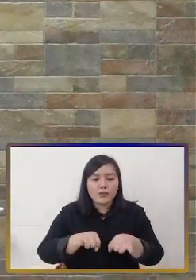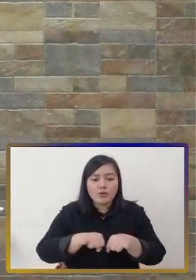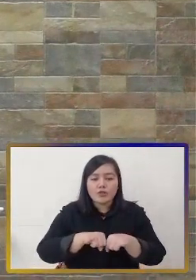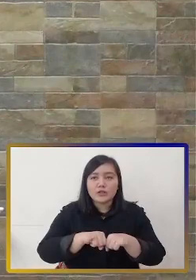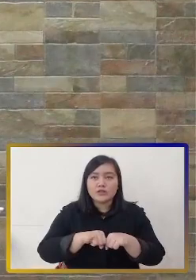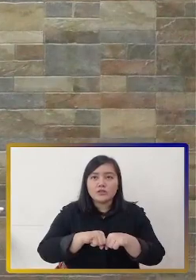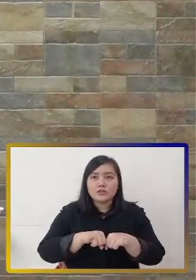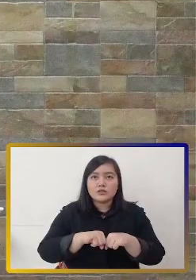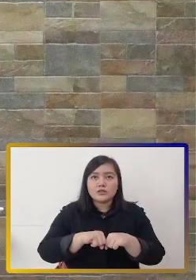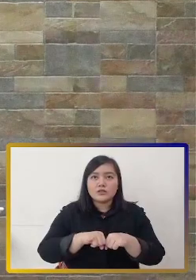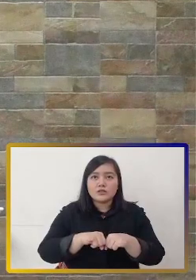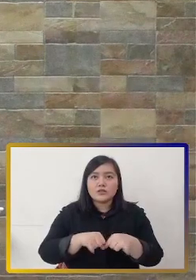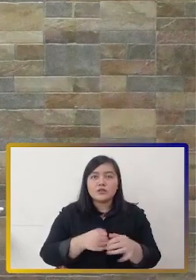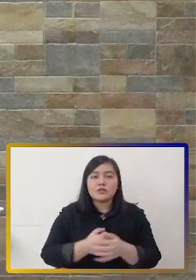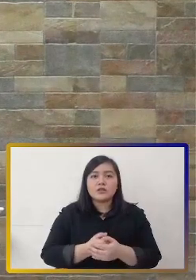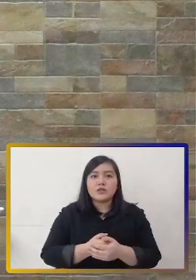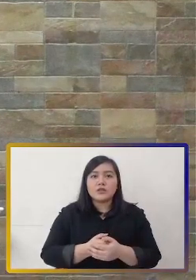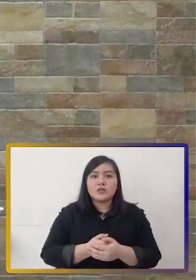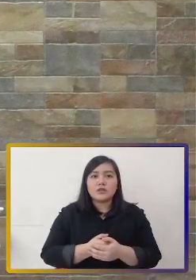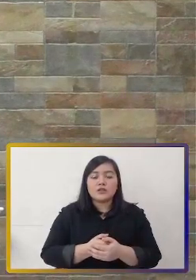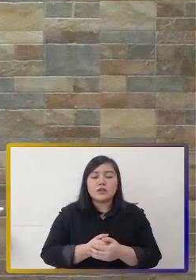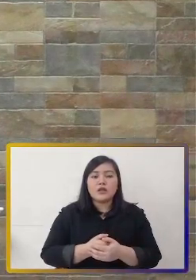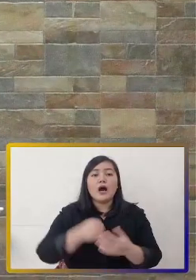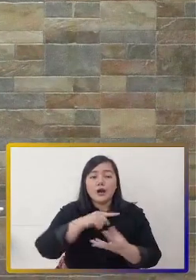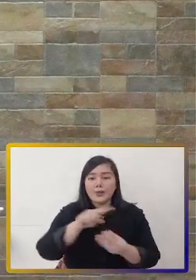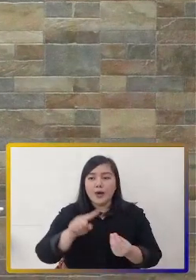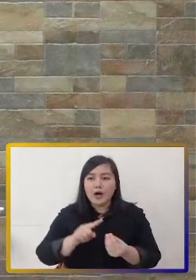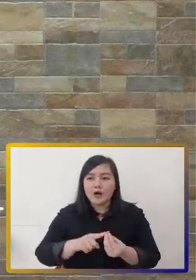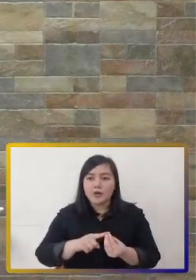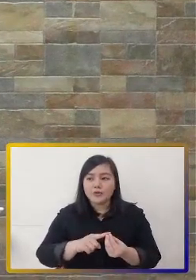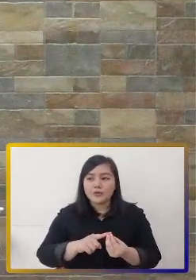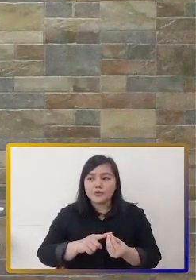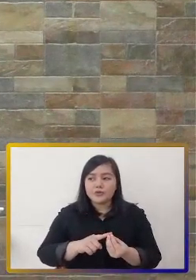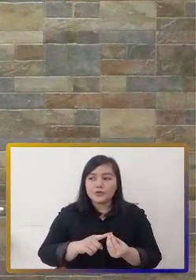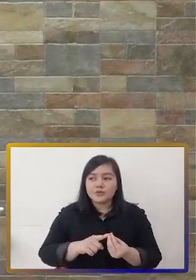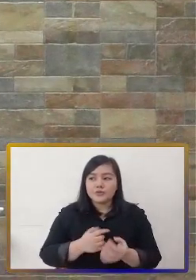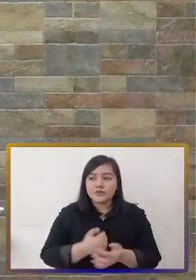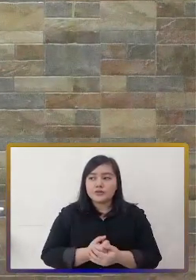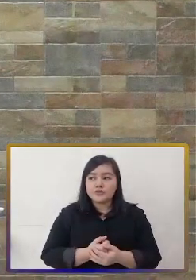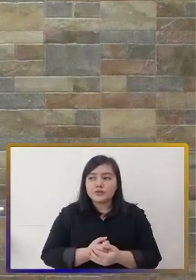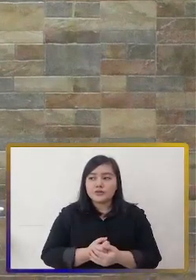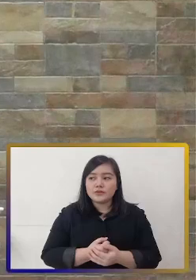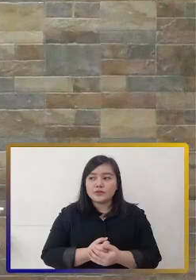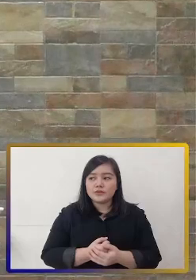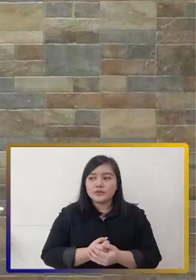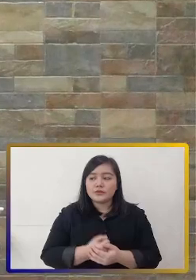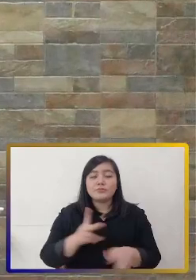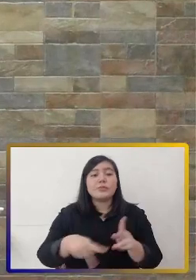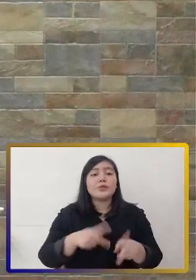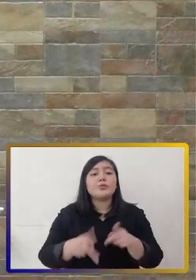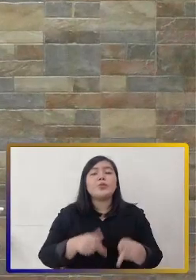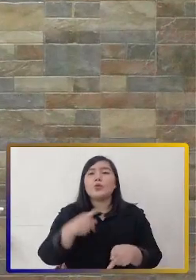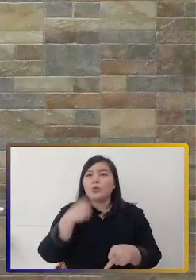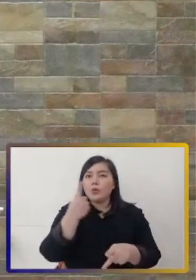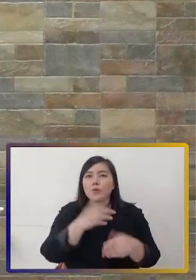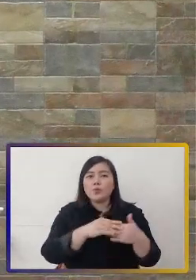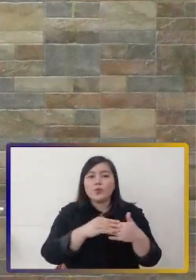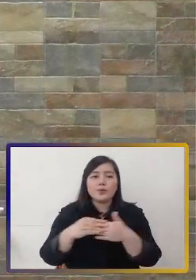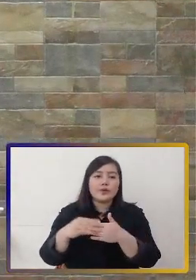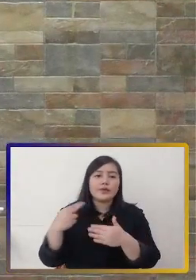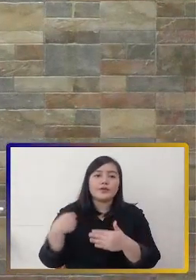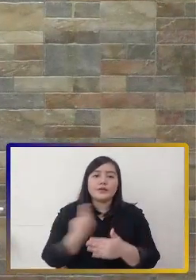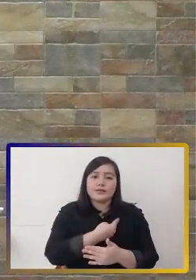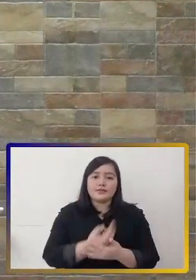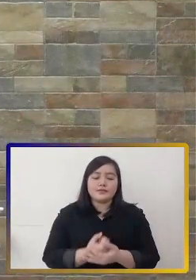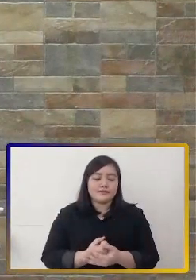yung kahalagahan ng pagbibigay natin ng importansya doon sa mga taong nangunguna sa atin. You see?